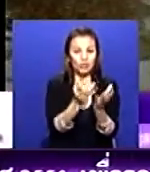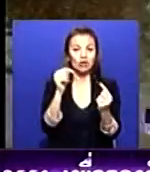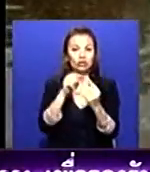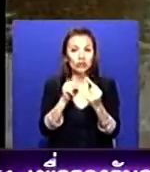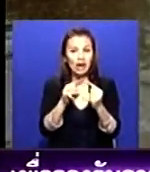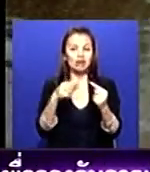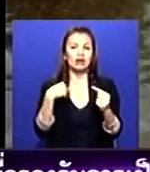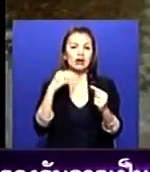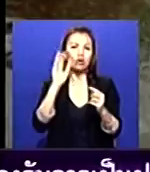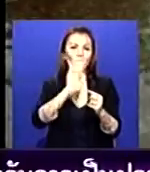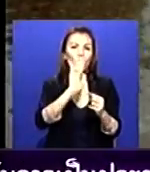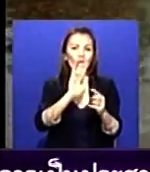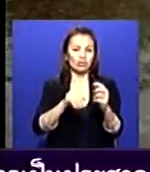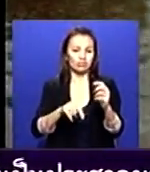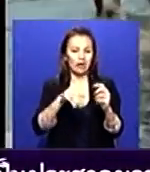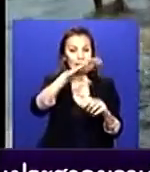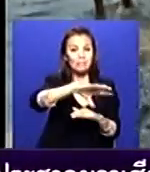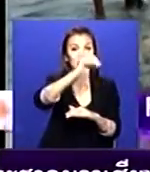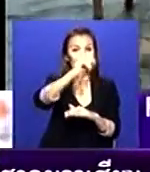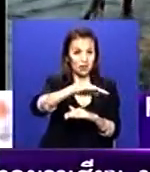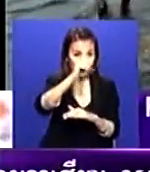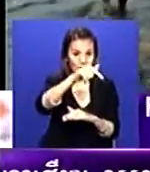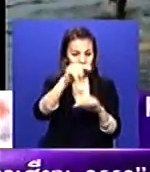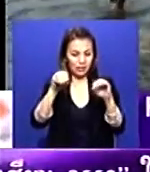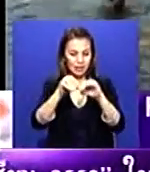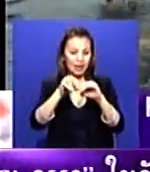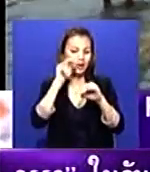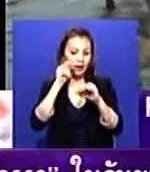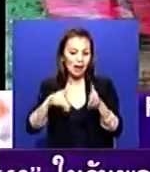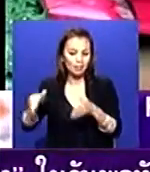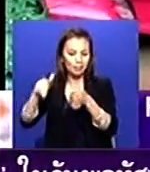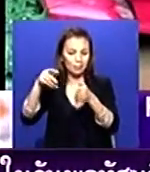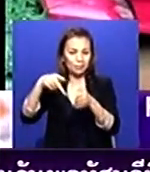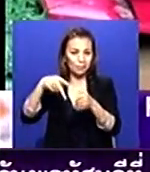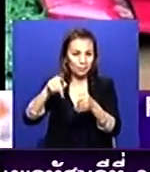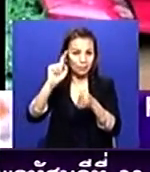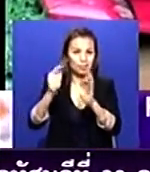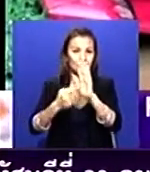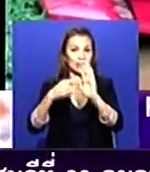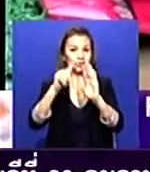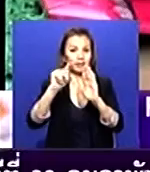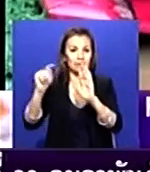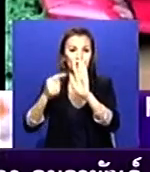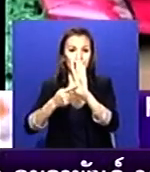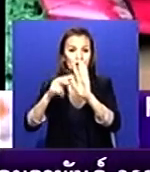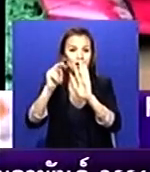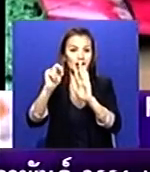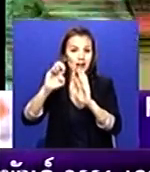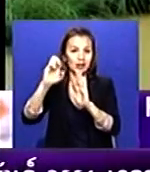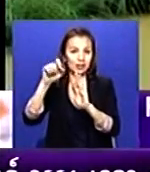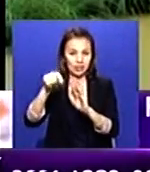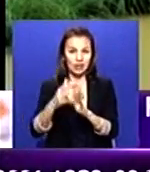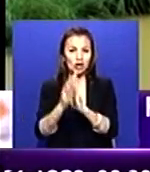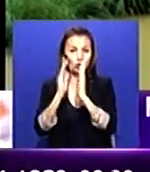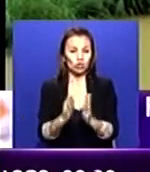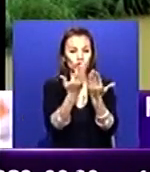งหมู่ที่2ตำบลยุโปอำเภอเมืองซึ่งอยู่ติดแม่น้ำปัตตานีและเขื่อนชลประทานปัตตานีพบว่าชาวบ้านกว่า200ครัว